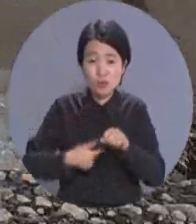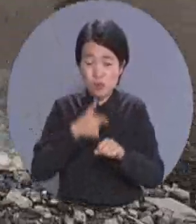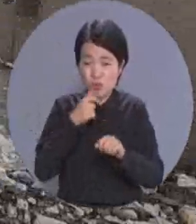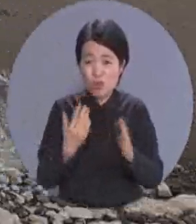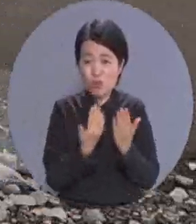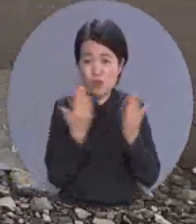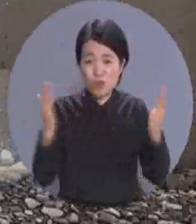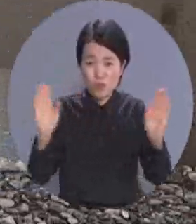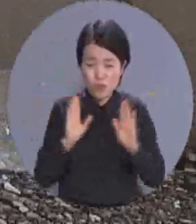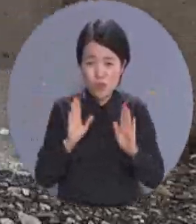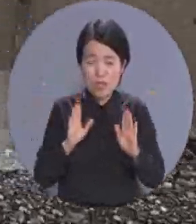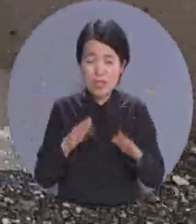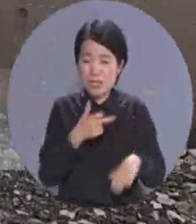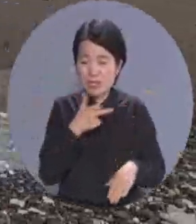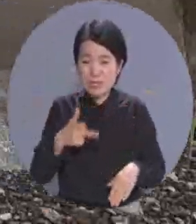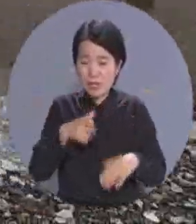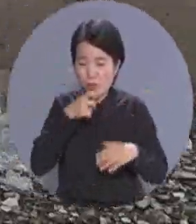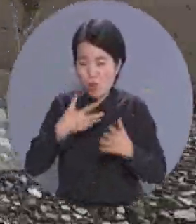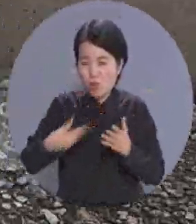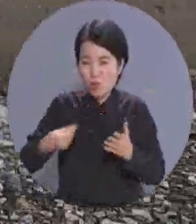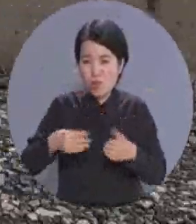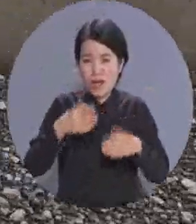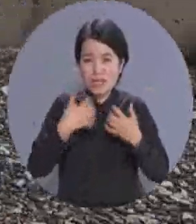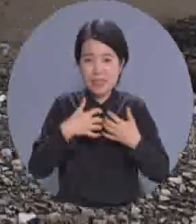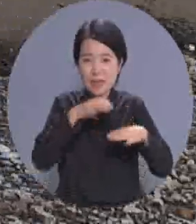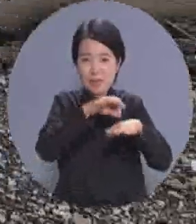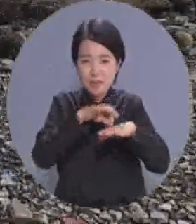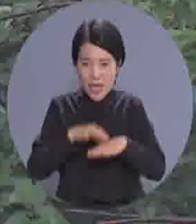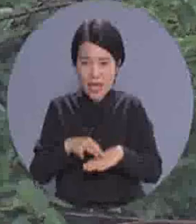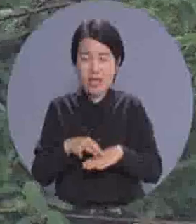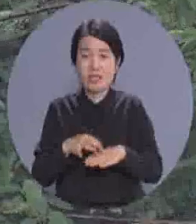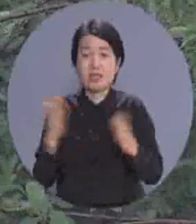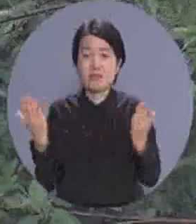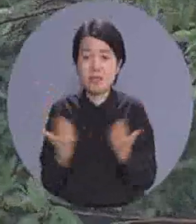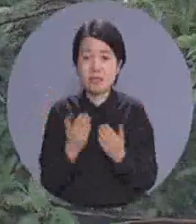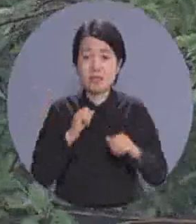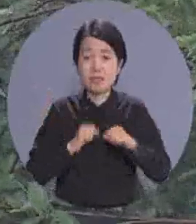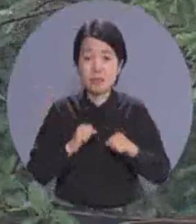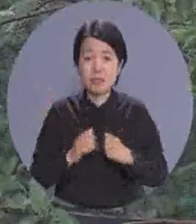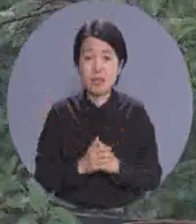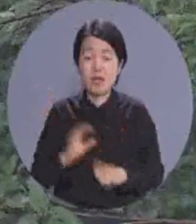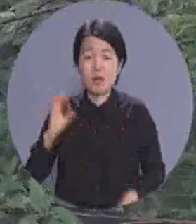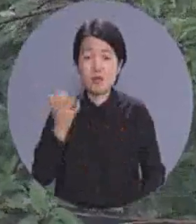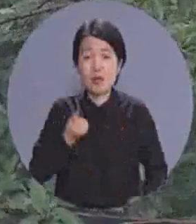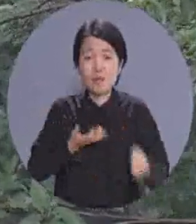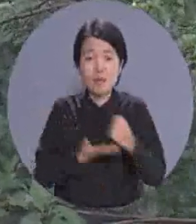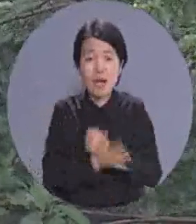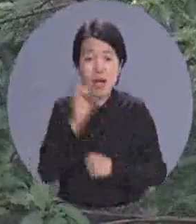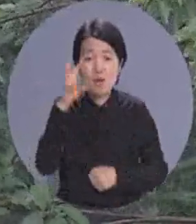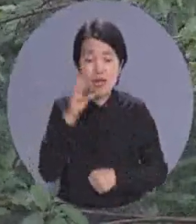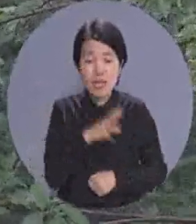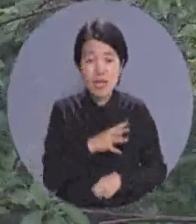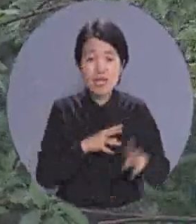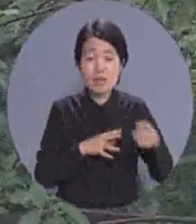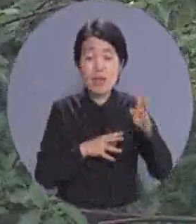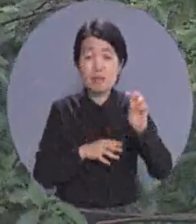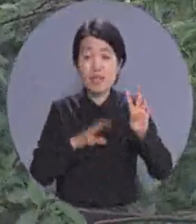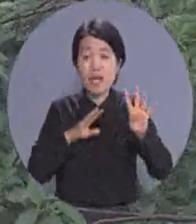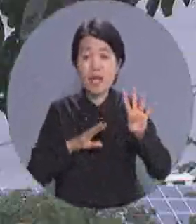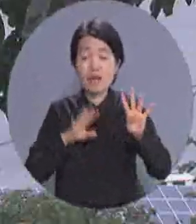대형 배수펌프를 갖춰 태풍에 대비했습니다 한눈에 영향으로 광양 백운산